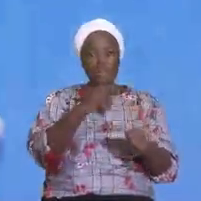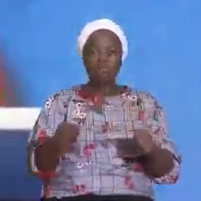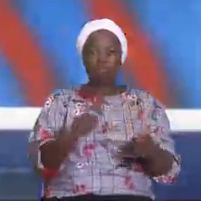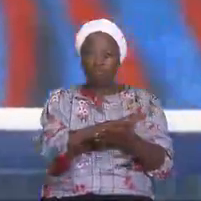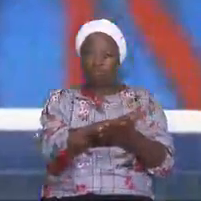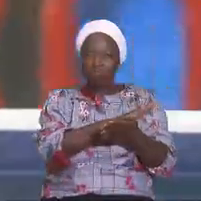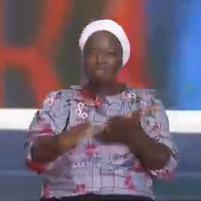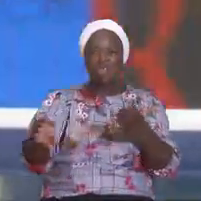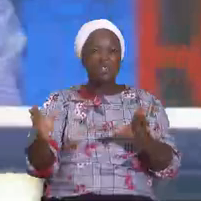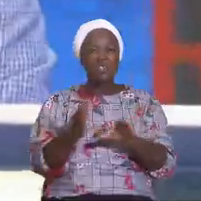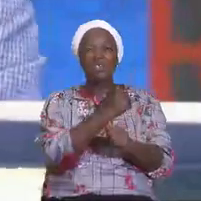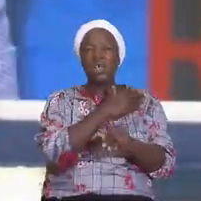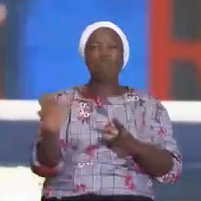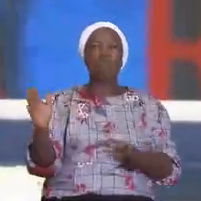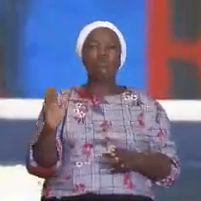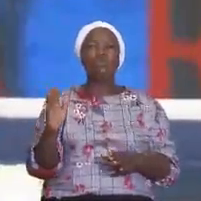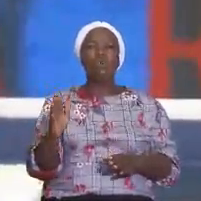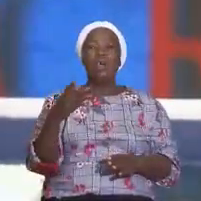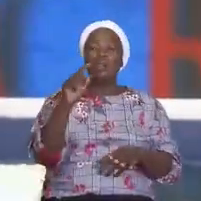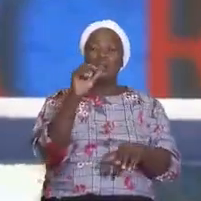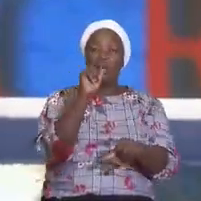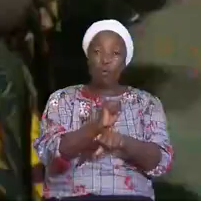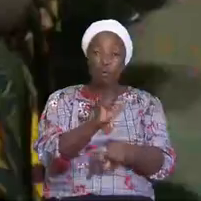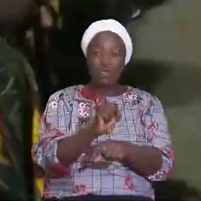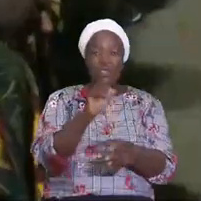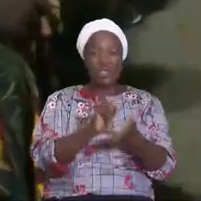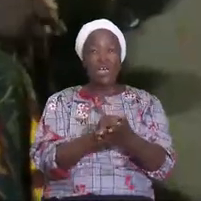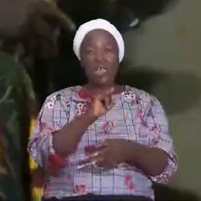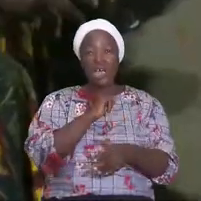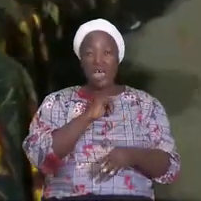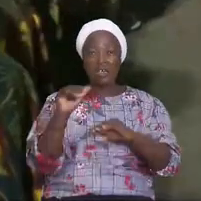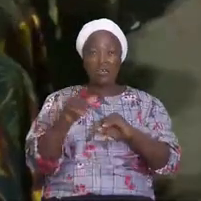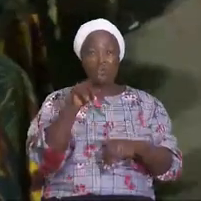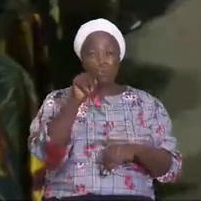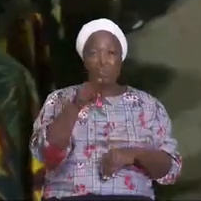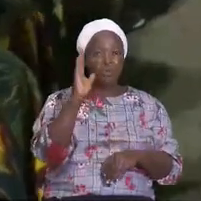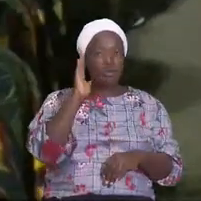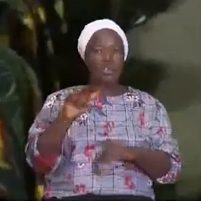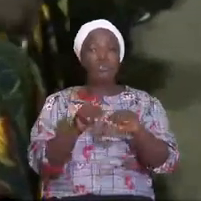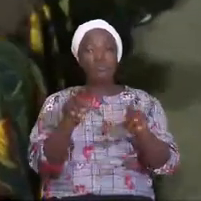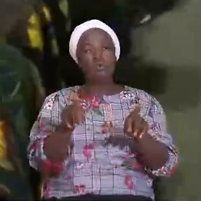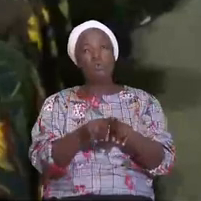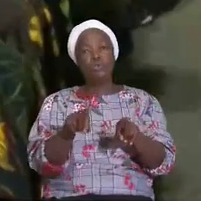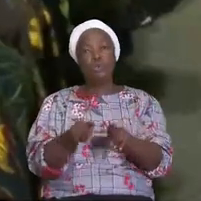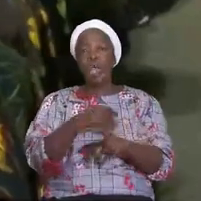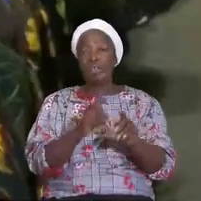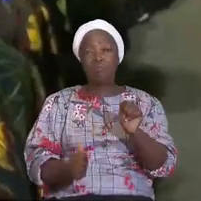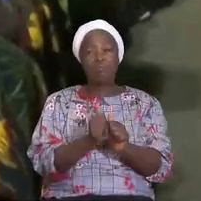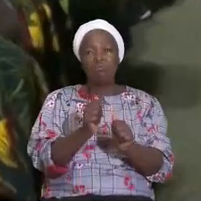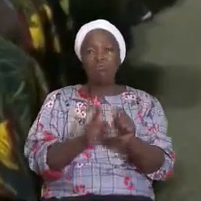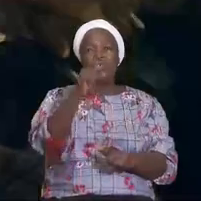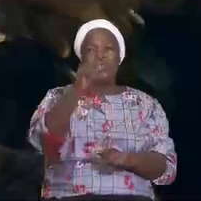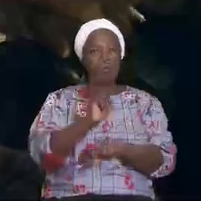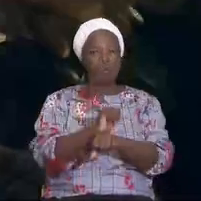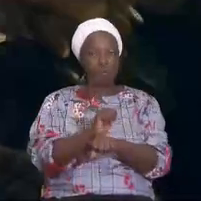toi. Toutes ces choses du diable, tout sera balayé. Les paroles,